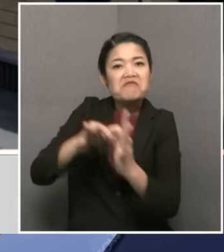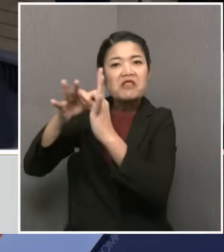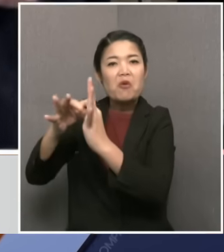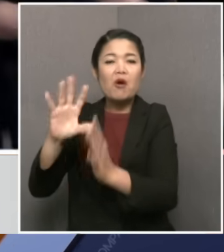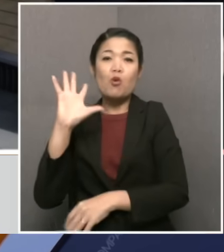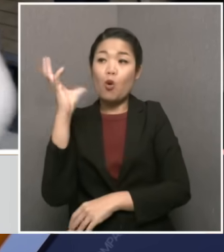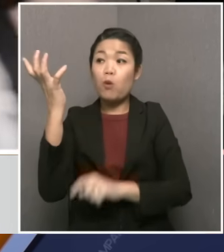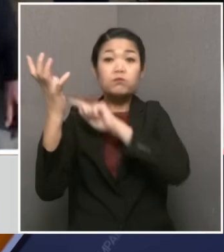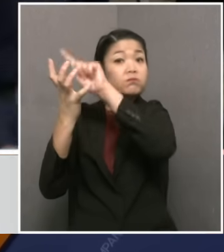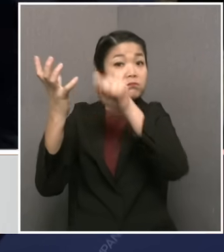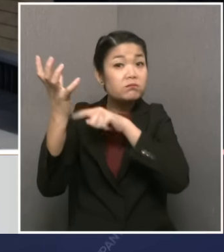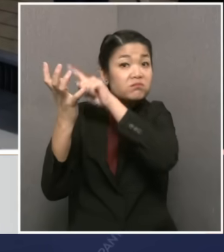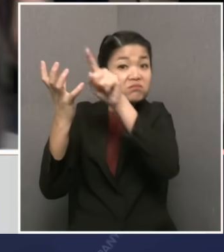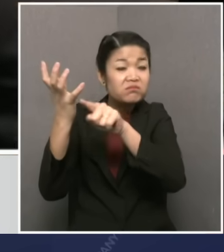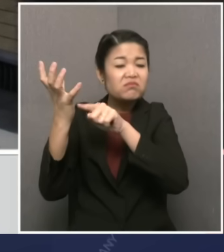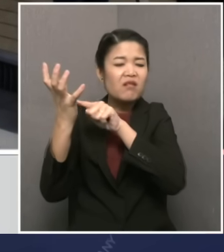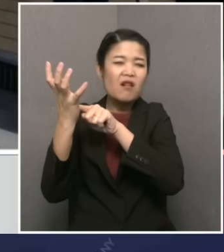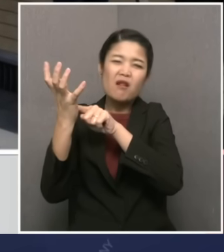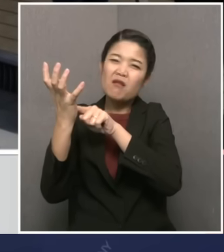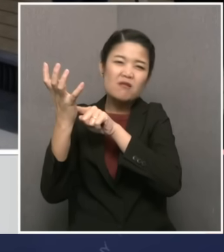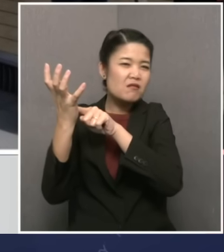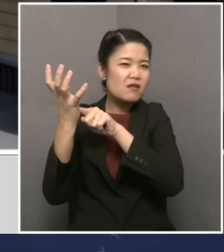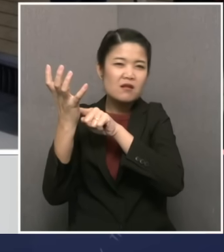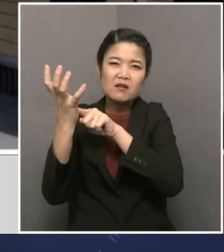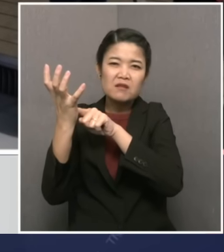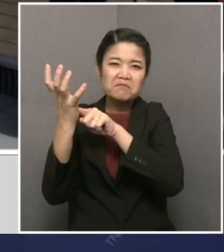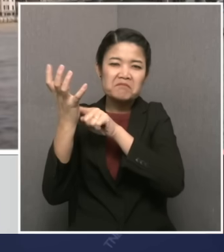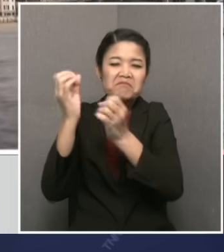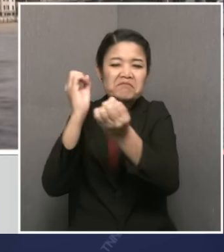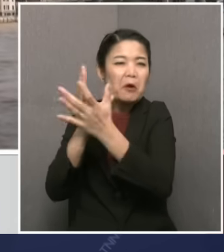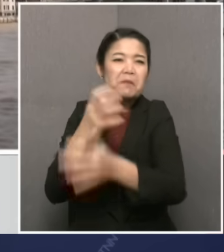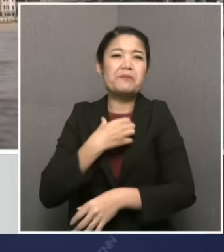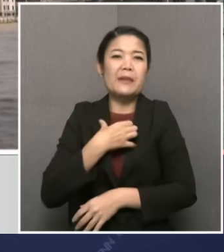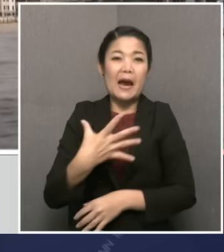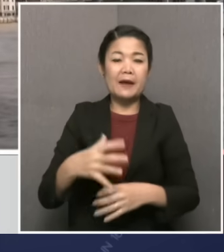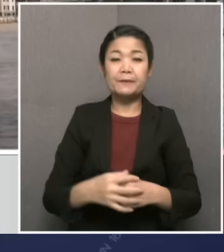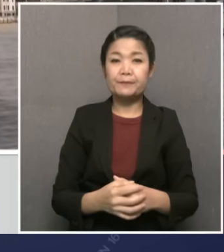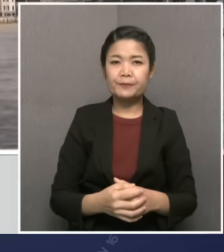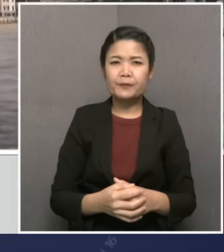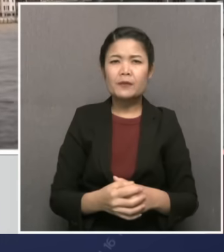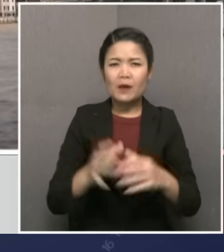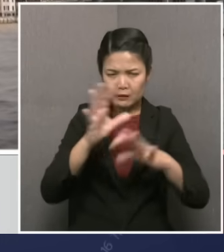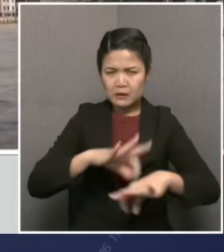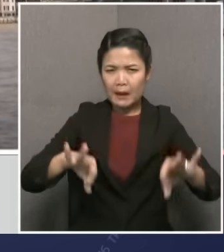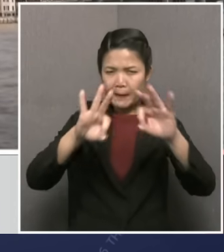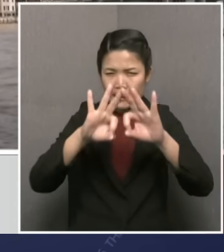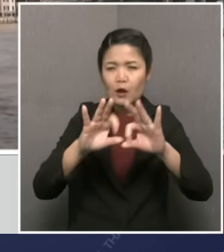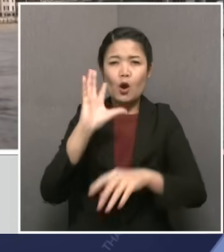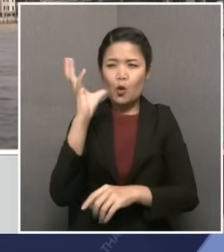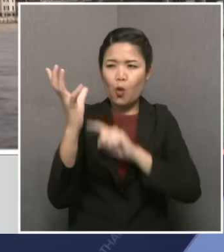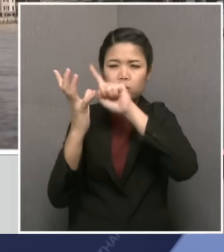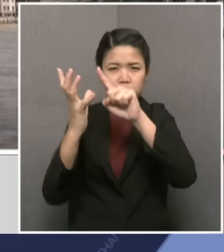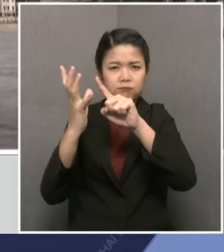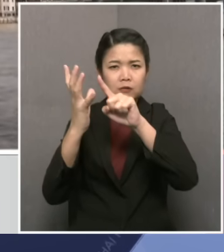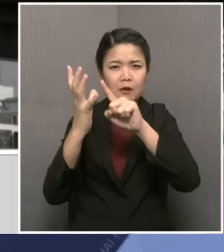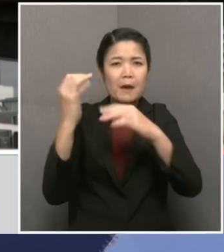วโน้มว่าไปในทางทิศที่เรียกว่าไม่อยากจะเป็นน ะครับ ฉะนั้นมันมีความสำคัญมากไงว่าโลกจะต้องตัดสินใ